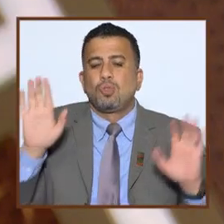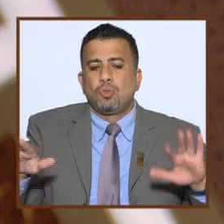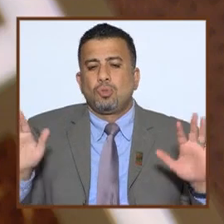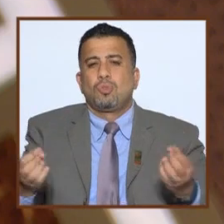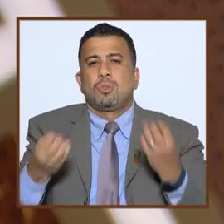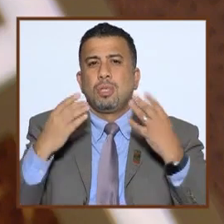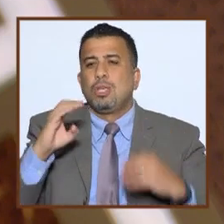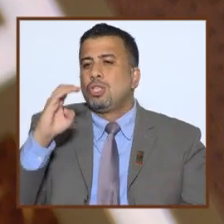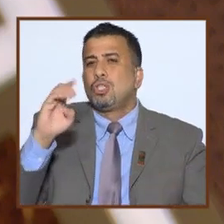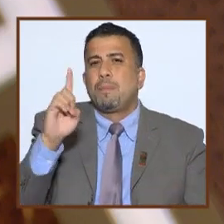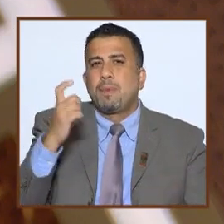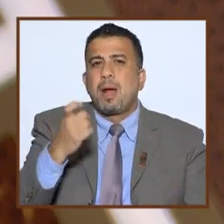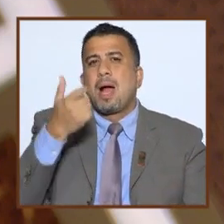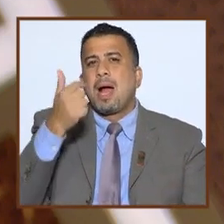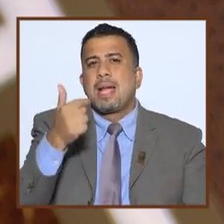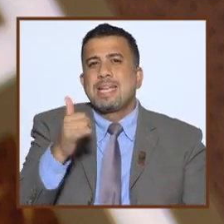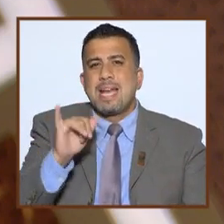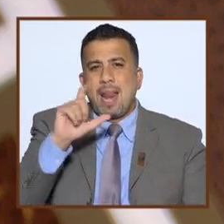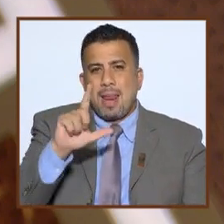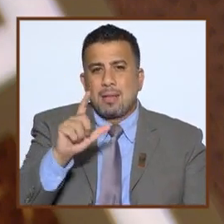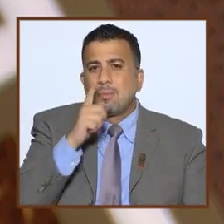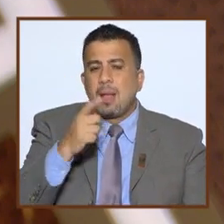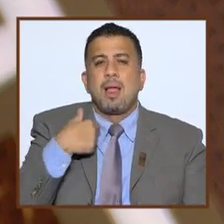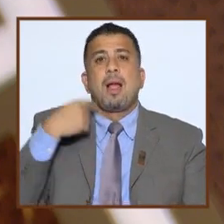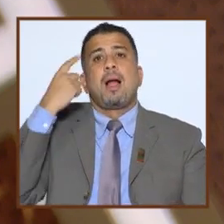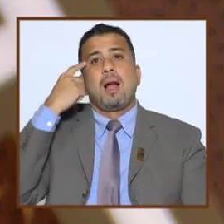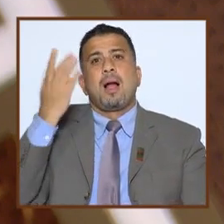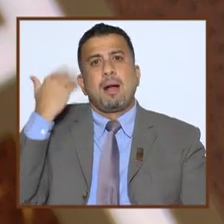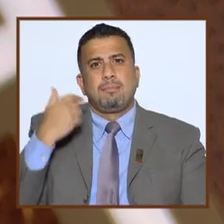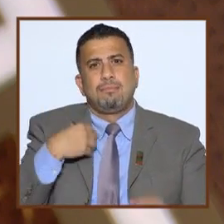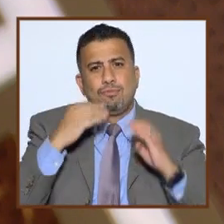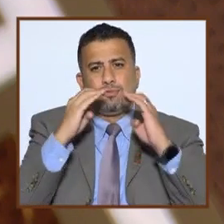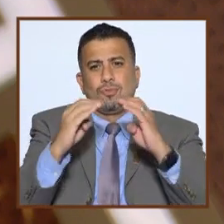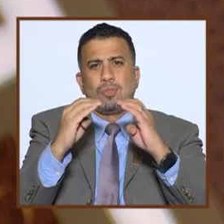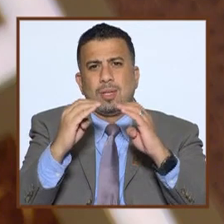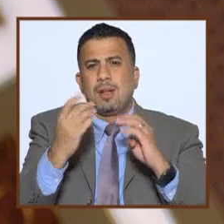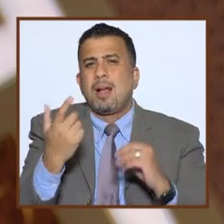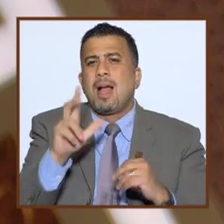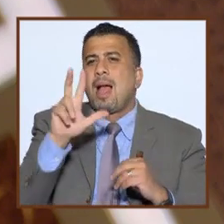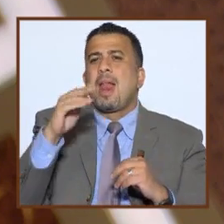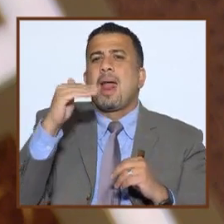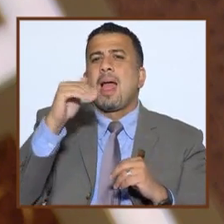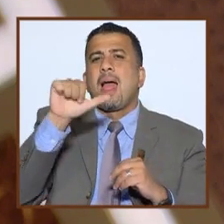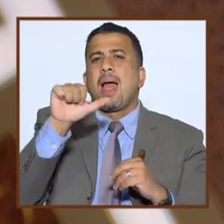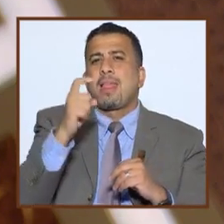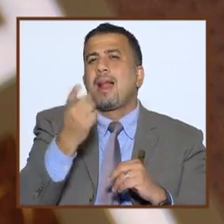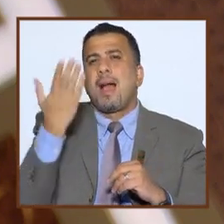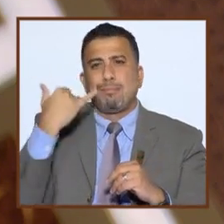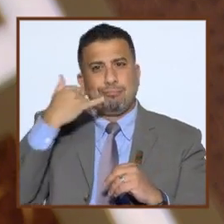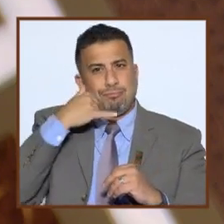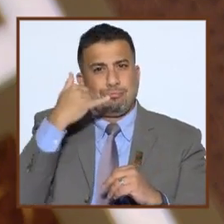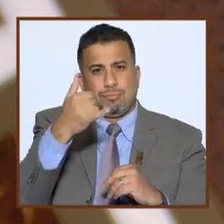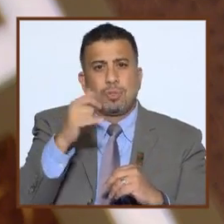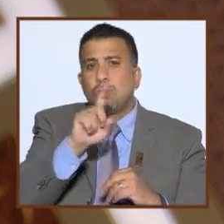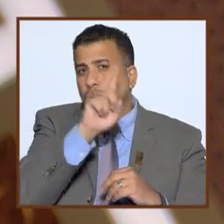واسرافيل والخضر وانا اتذكرت هذا السؤال واجبت جواب طويل ونبهت على مجموعه من المسائل تقول يعني هذا